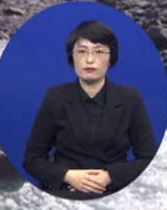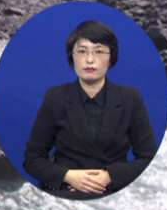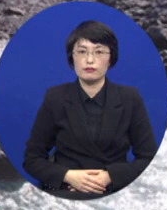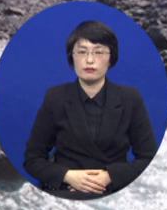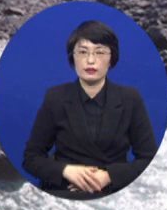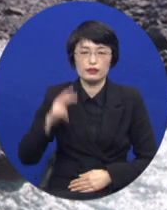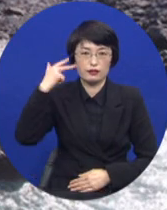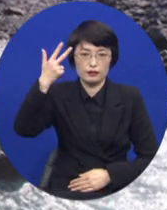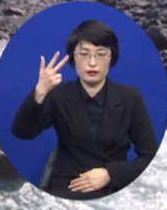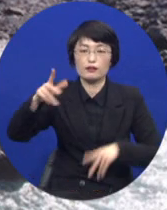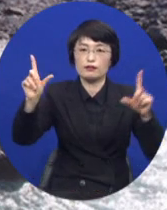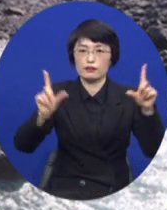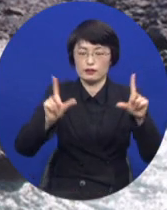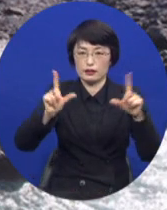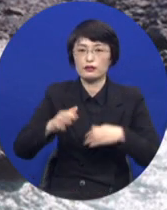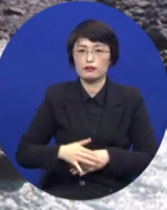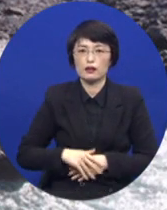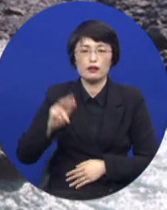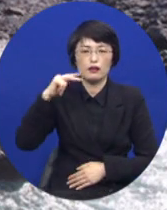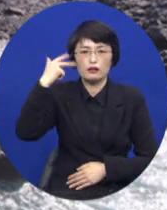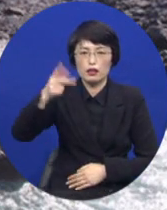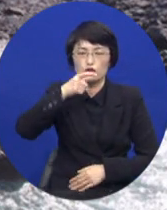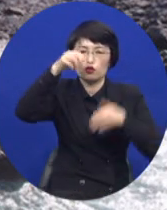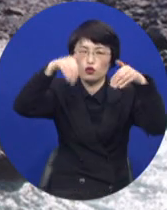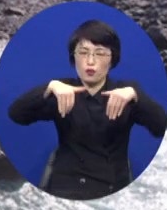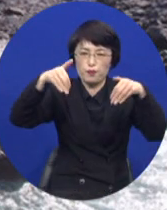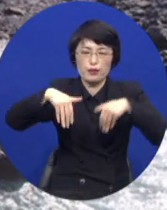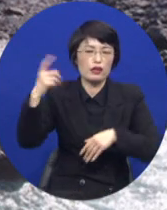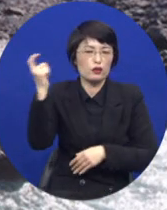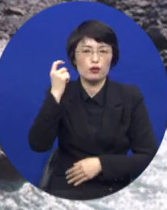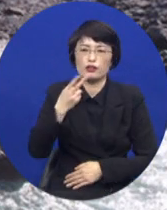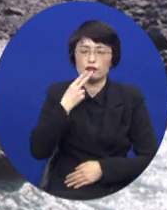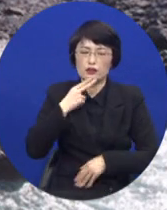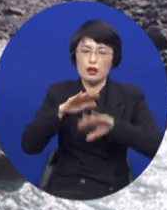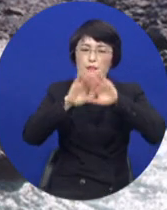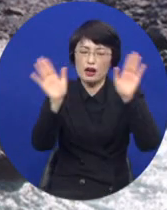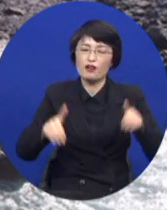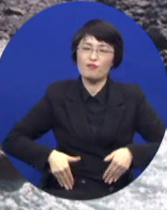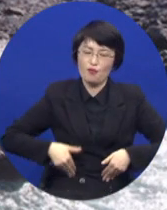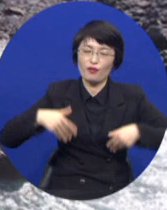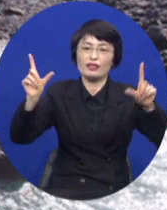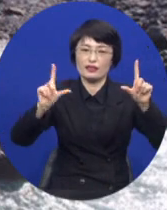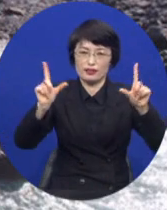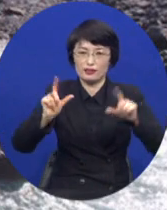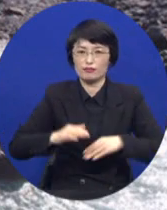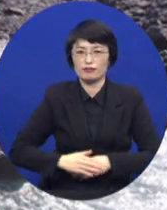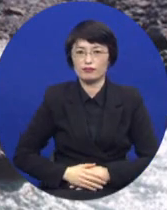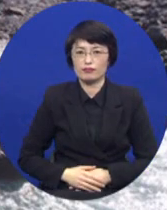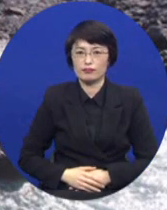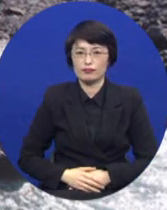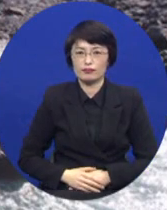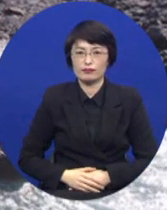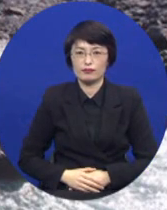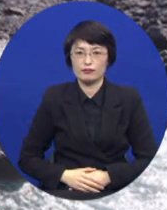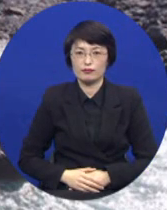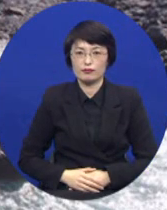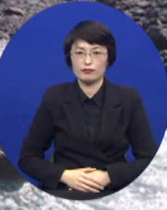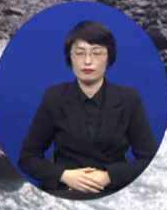주간 않습니다 다음 쪼는 비 소식 없이 대체로 맑고 포근한 날씨가 이어지겠습니다 되셨습니다